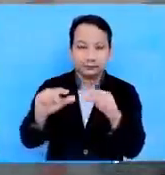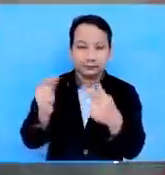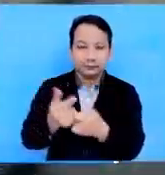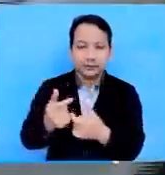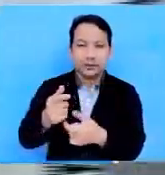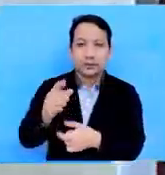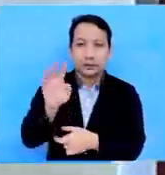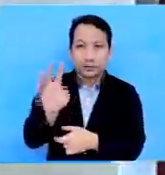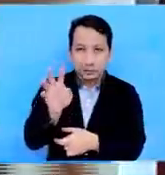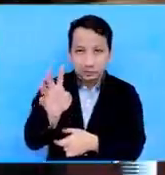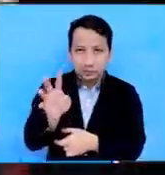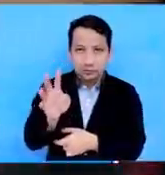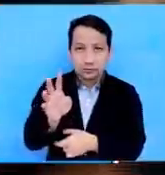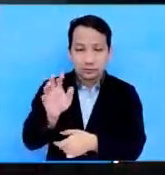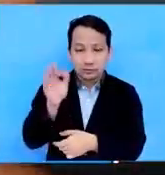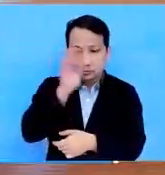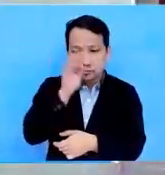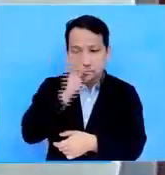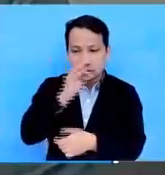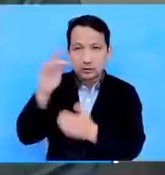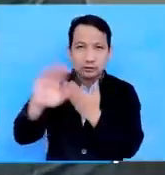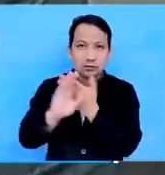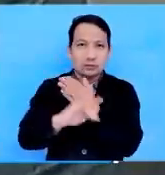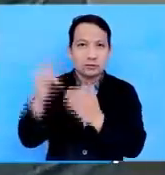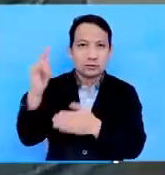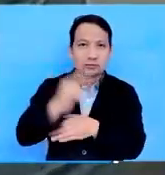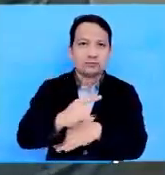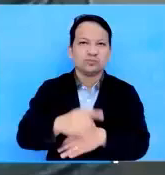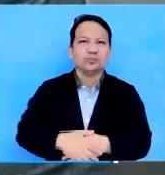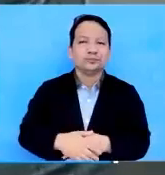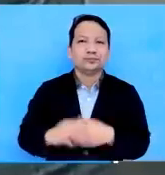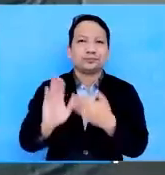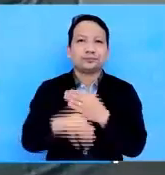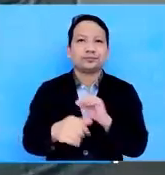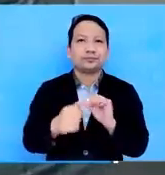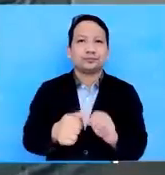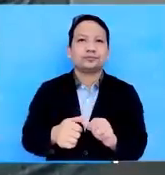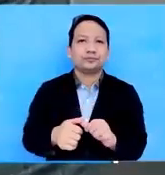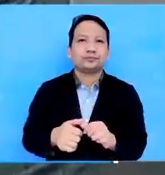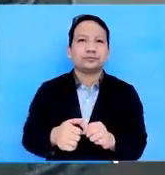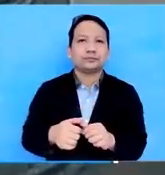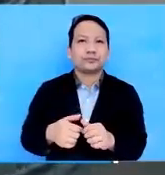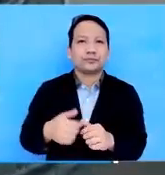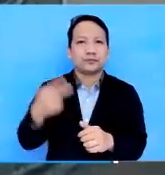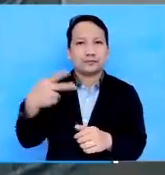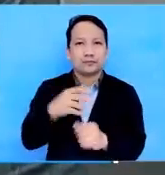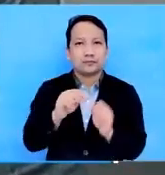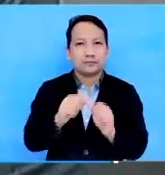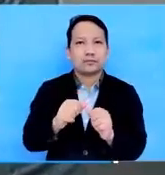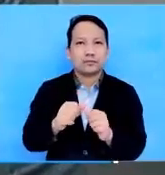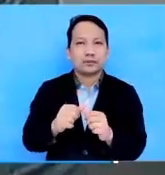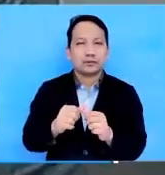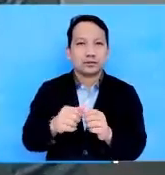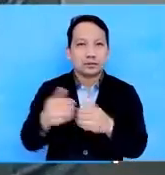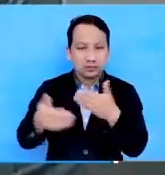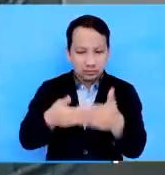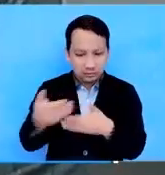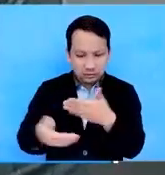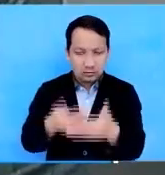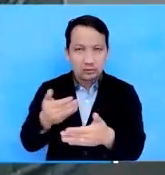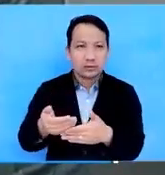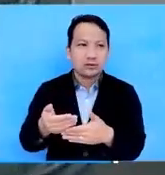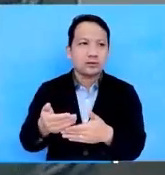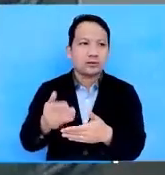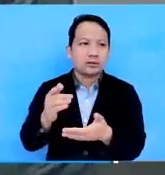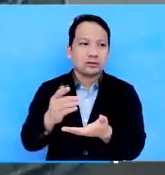4 na po pa nating kababayan doon. Yung mga susunod mga dual citizen, inaayos pa yung kanilang papeles